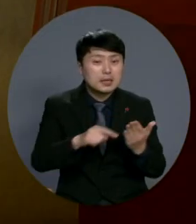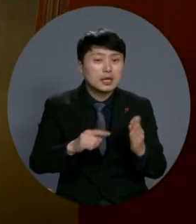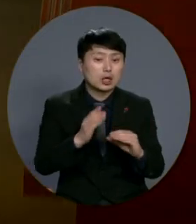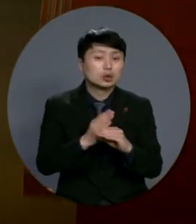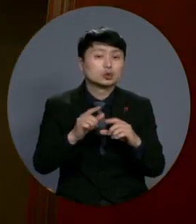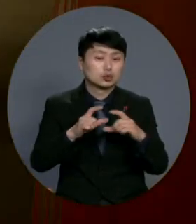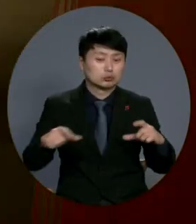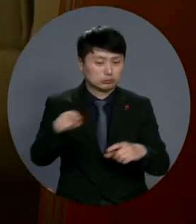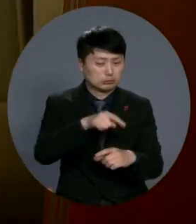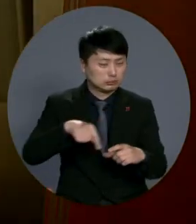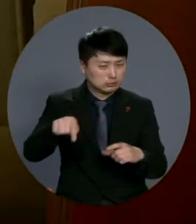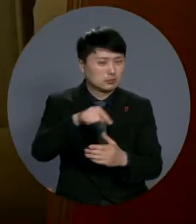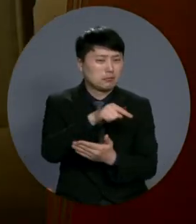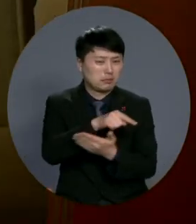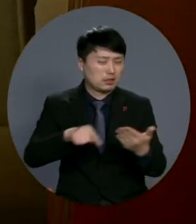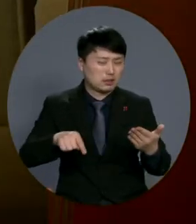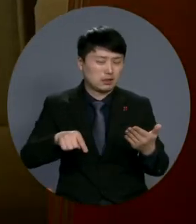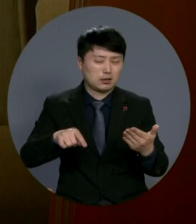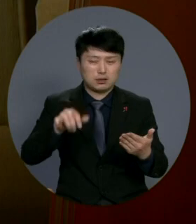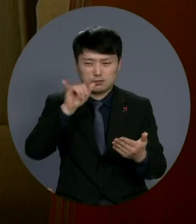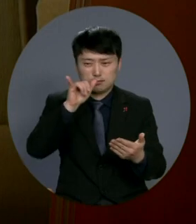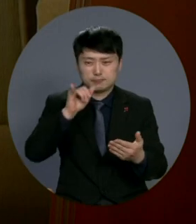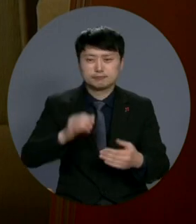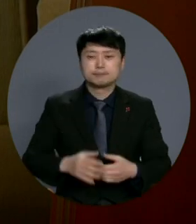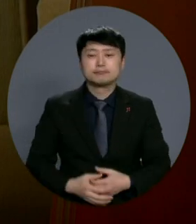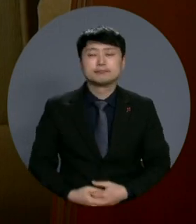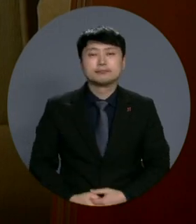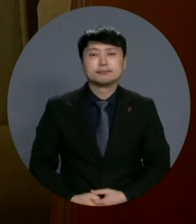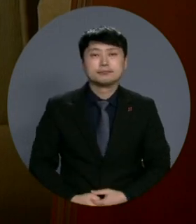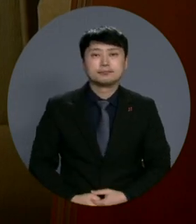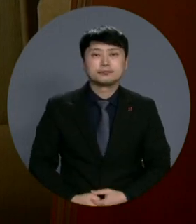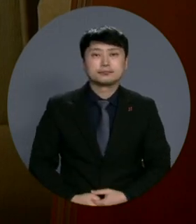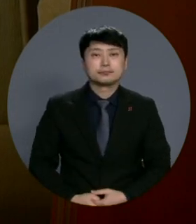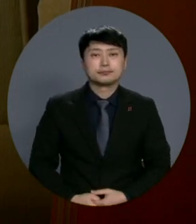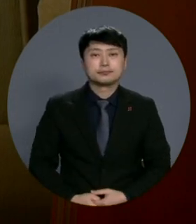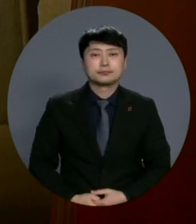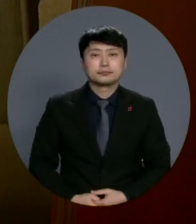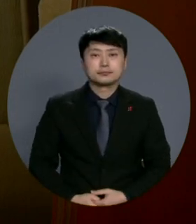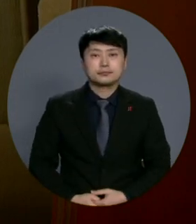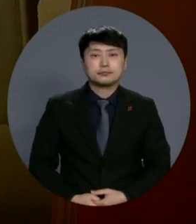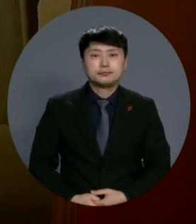주민들에게 돌아가고 있다는 지적을 받습니다. MBC 뉴스 조재한입니다.